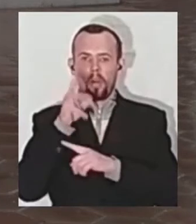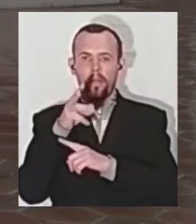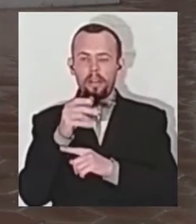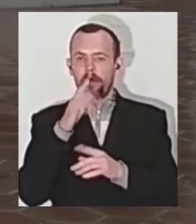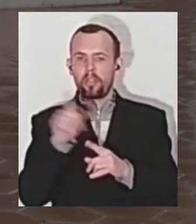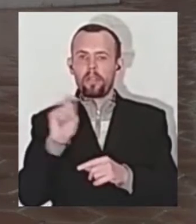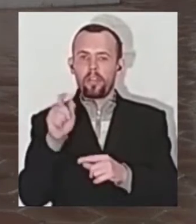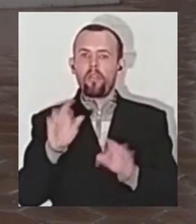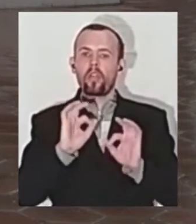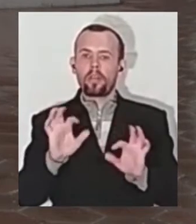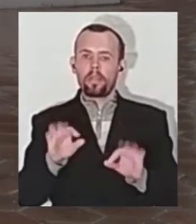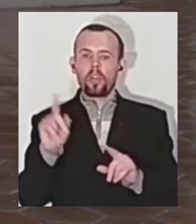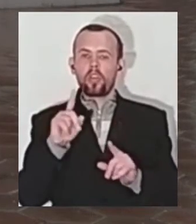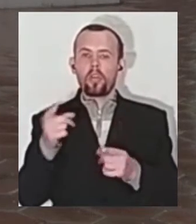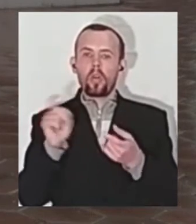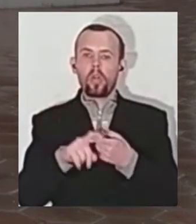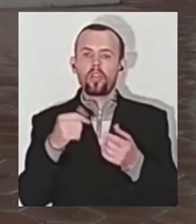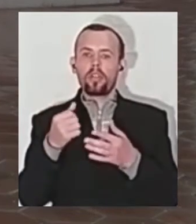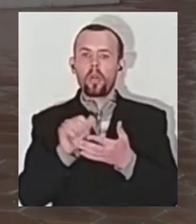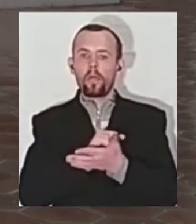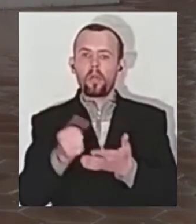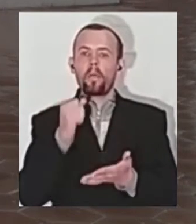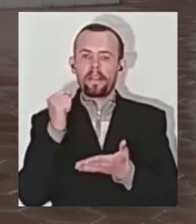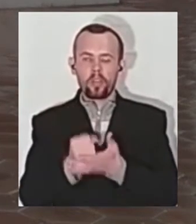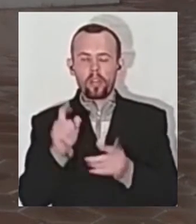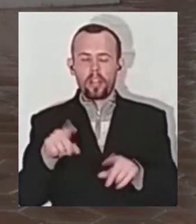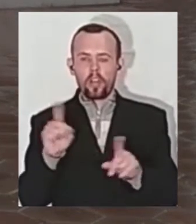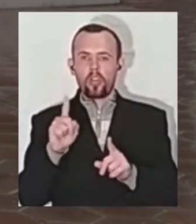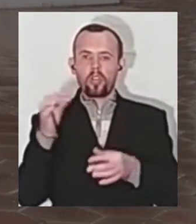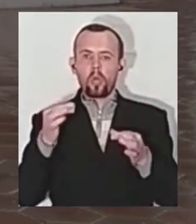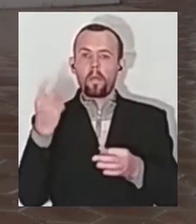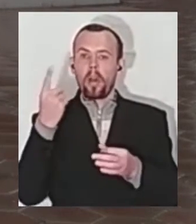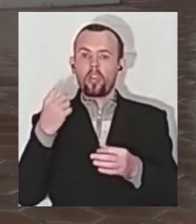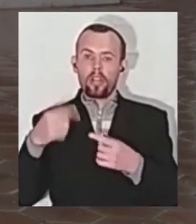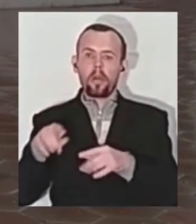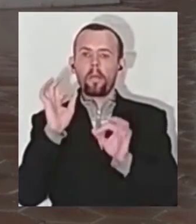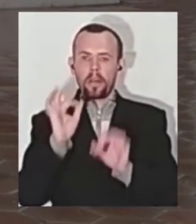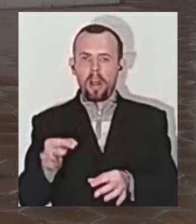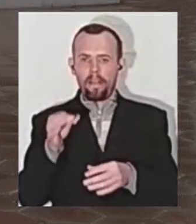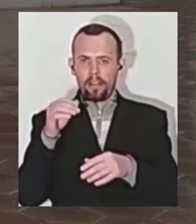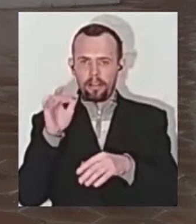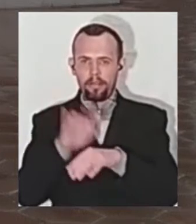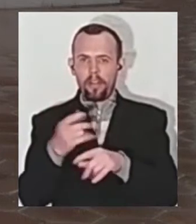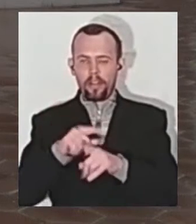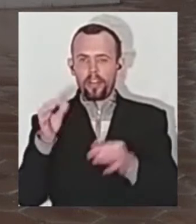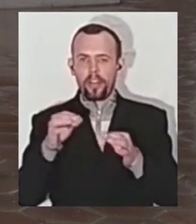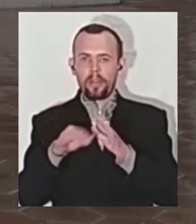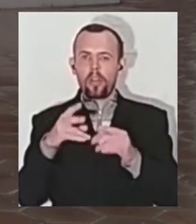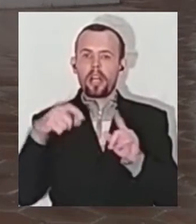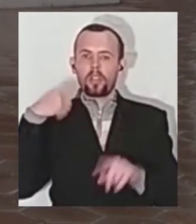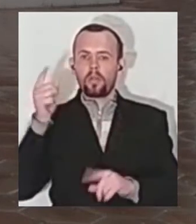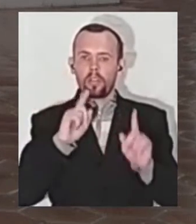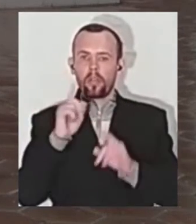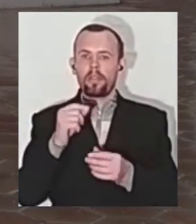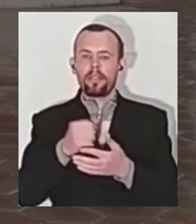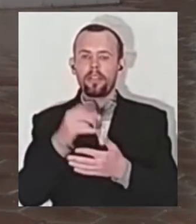розповіли, що долучені ними документи підтверджують те, що суд першої інстанції правильно кваліфікував дії підсудних. Наступне засідання призначили на